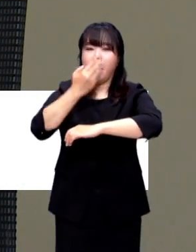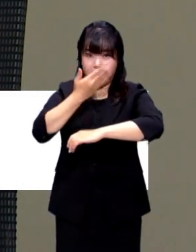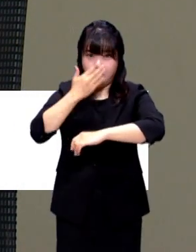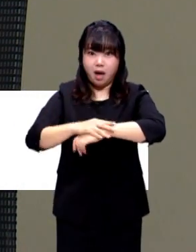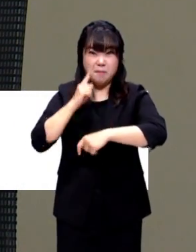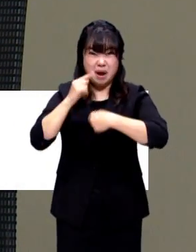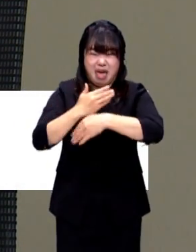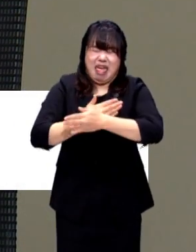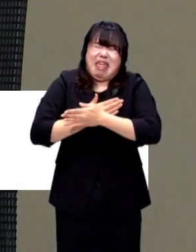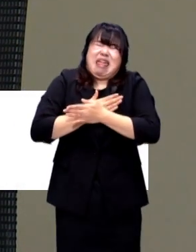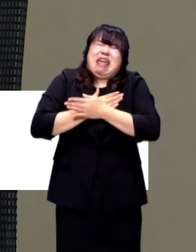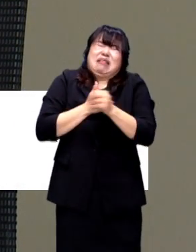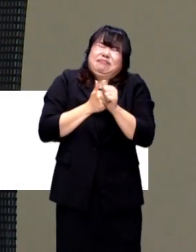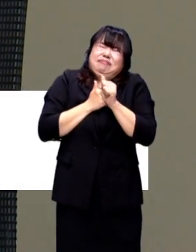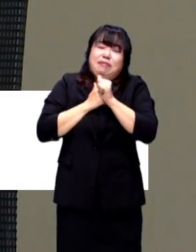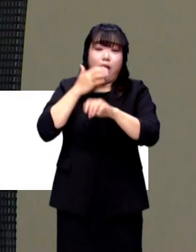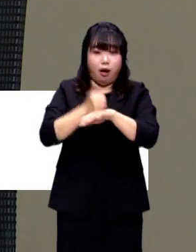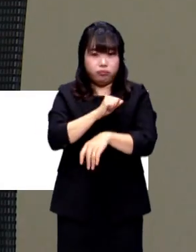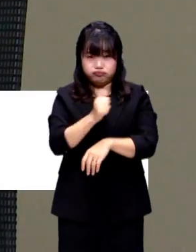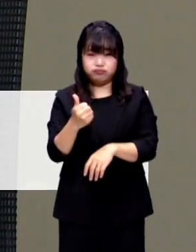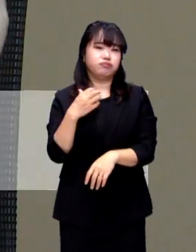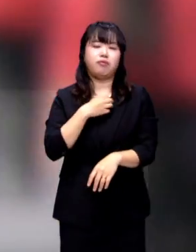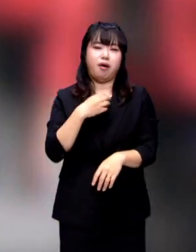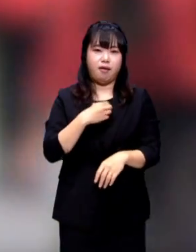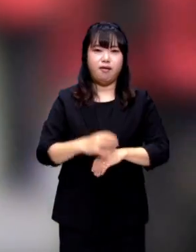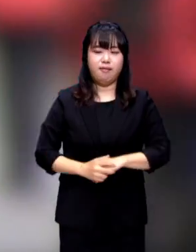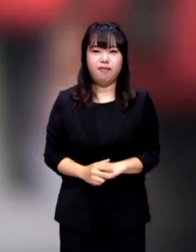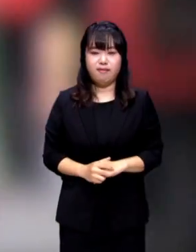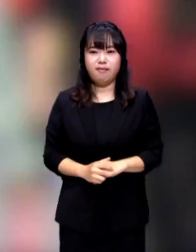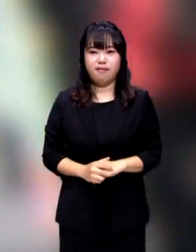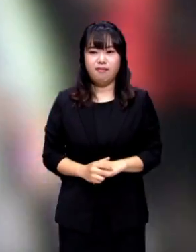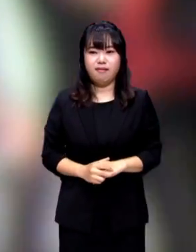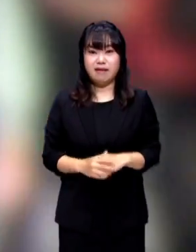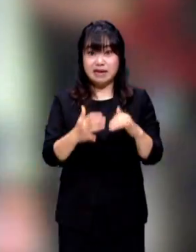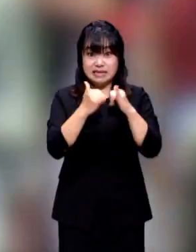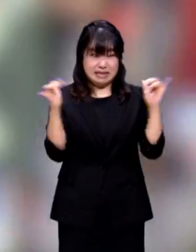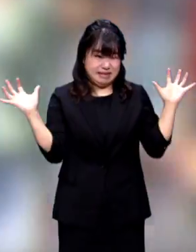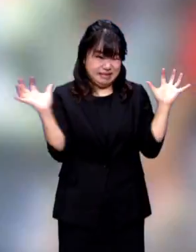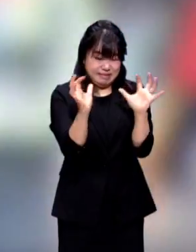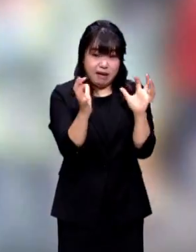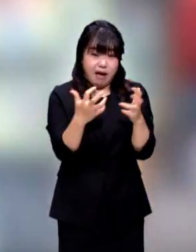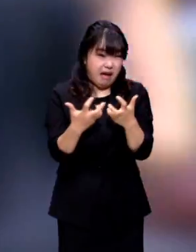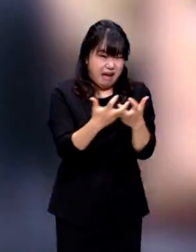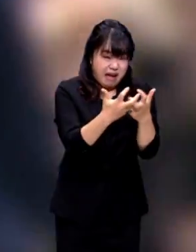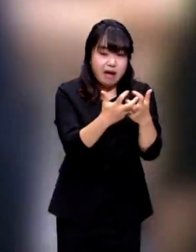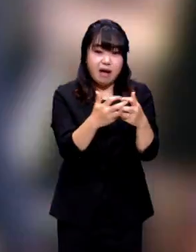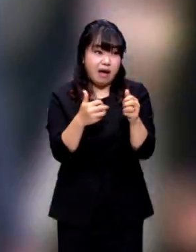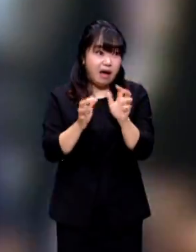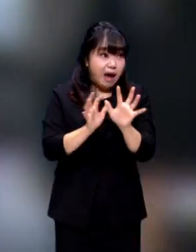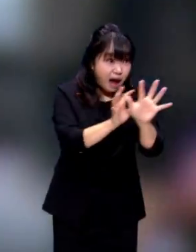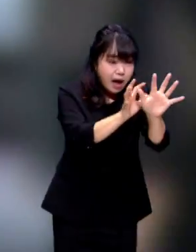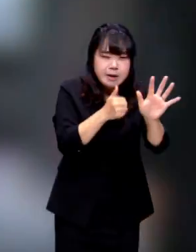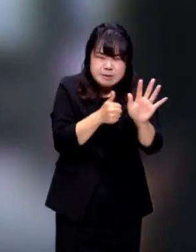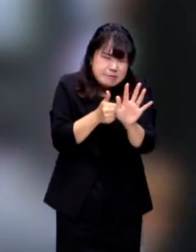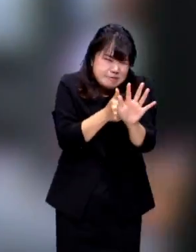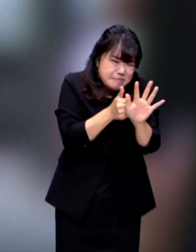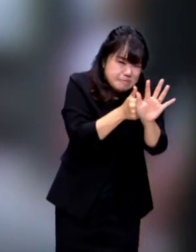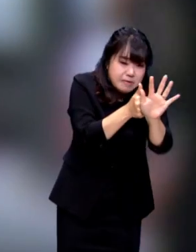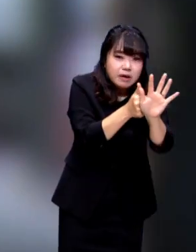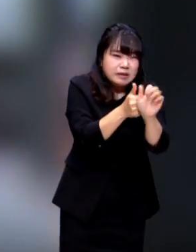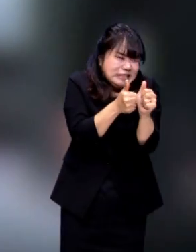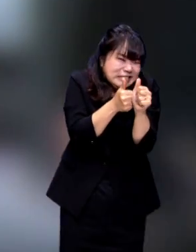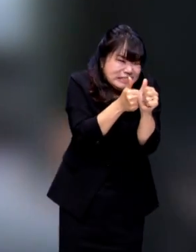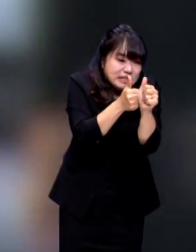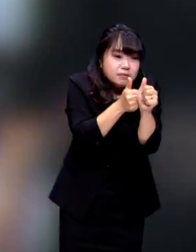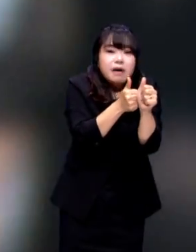사고를 대비하는 이런 방법이 되겠고. 군중이 향하는 방향으로 이동하되 사선으로 움직이는